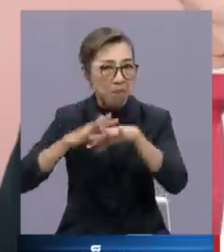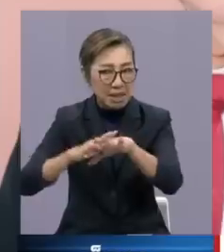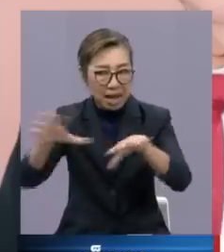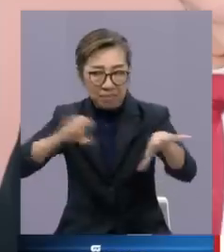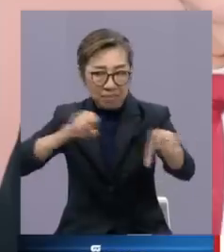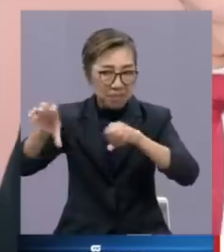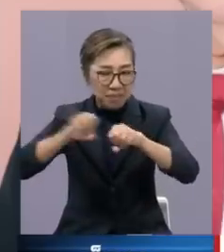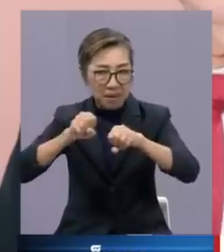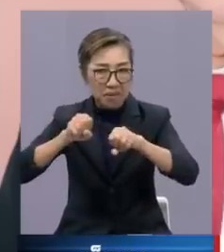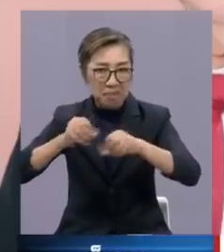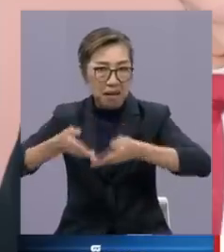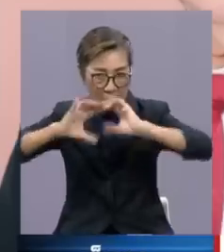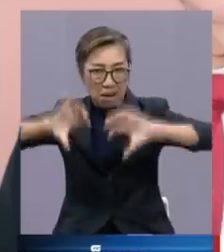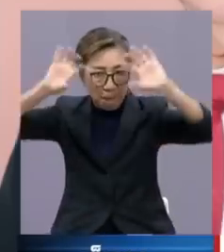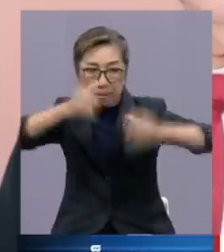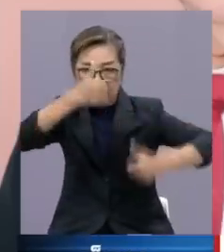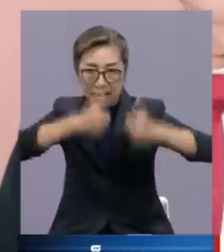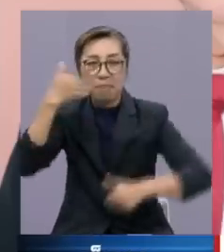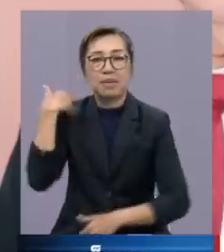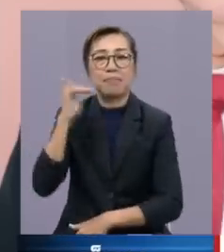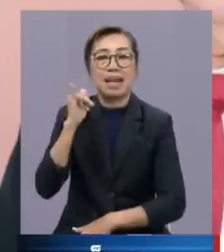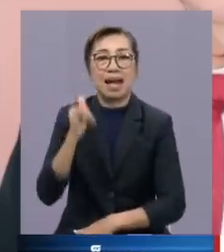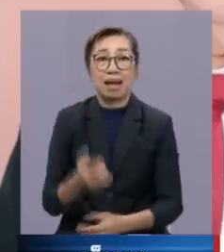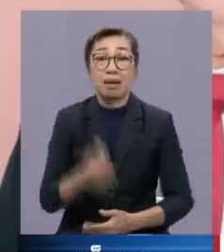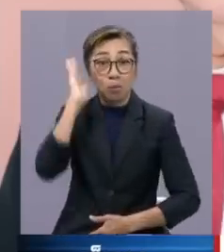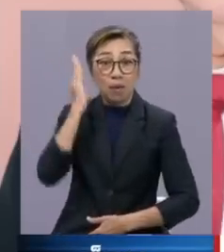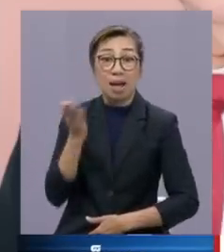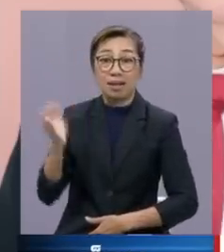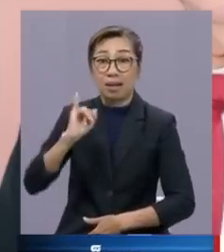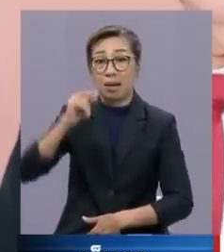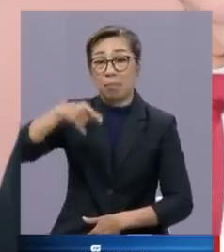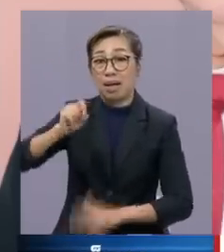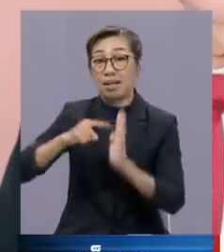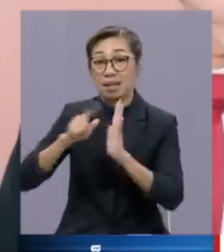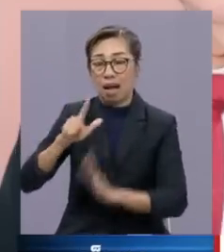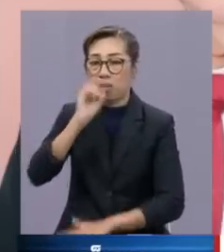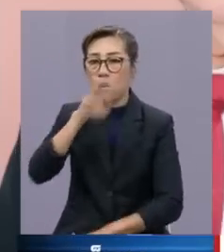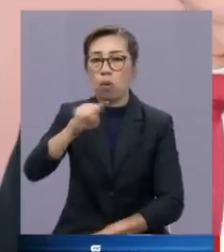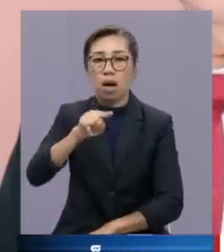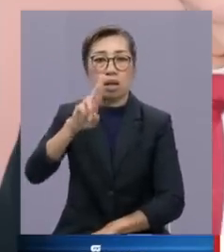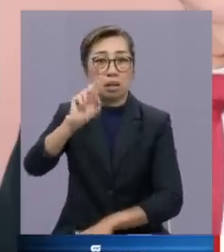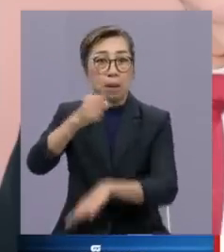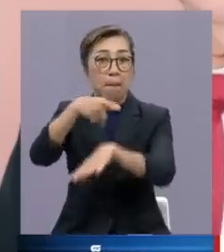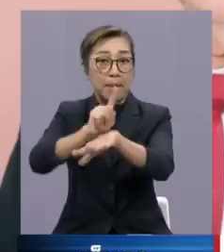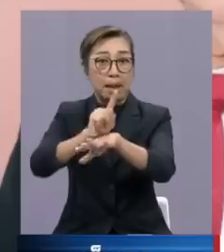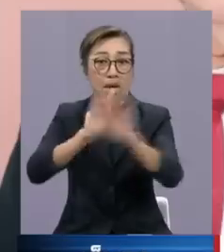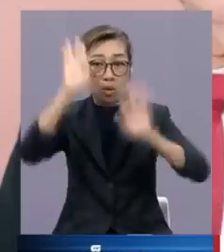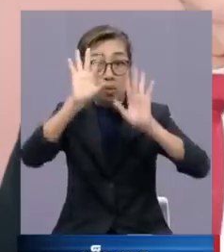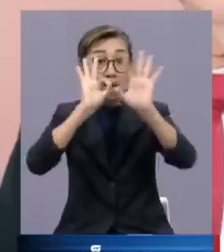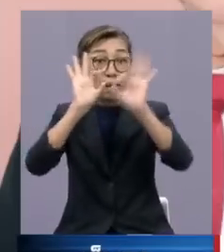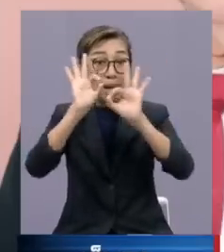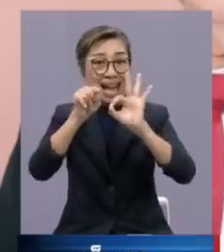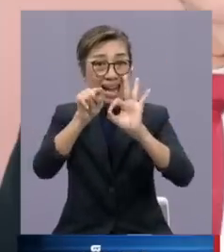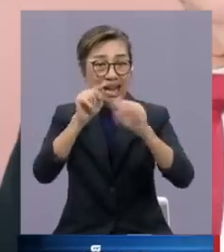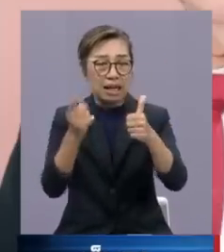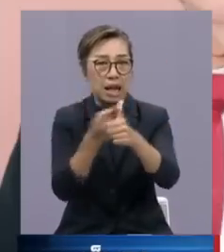แบบว่าตั้งรัฐบาลแข่งก็ได้เนี่ยนะครับโดยคุณไพศาลเนี่ยบอกแบบนี้ครับว่าการเลือกประธานสภาผู้แทนราษฎรเอาเรื่องแรกก่อนนะ